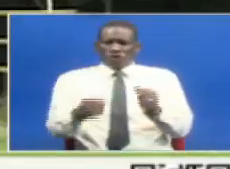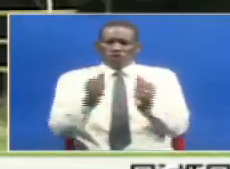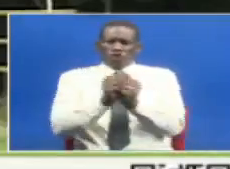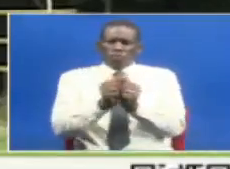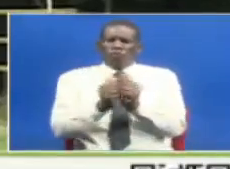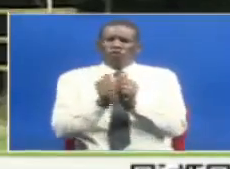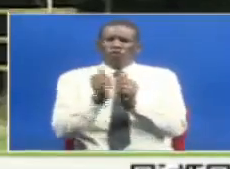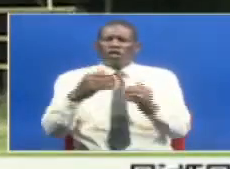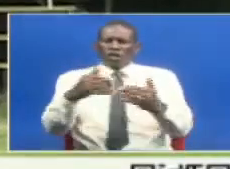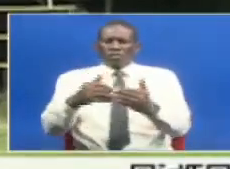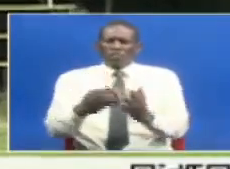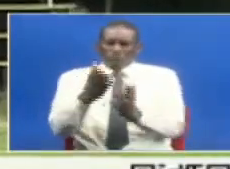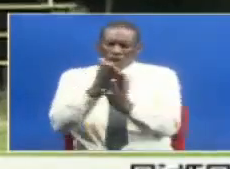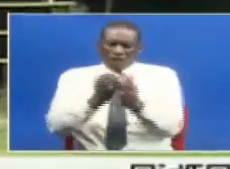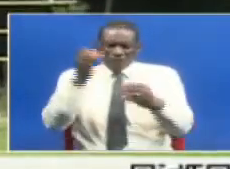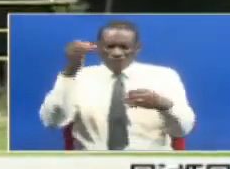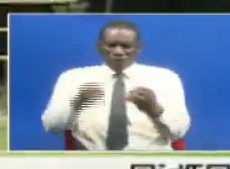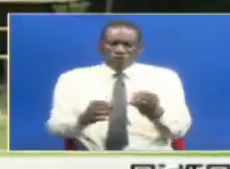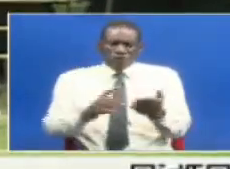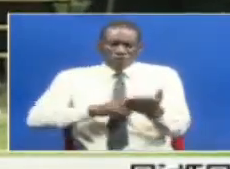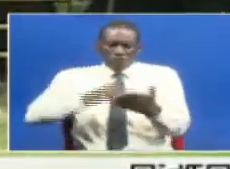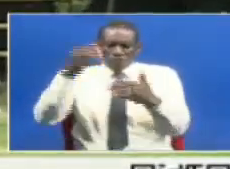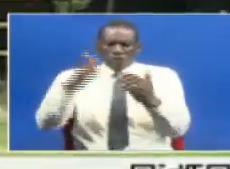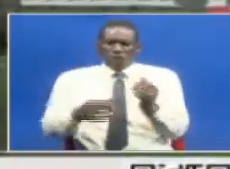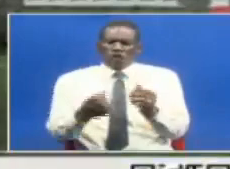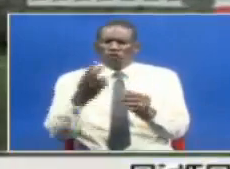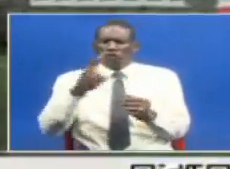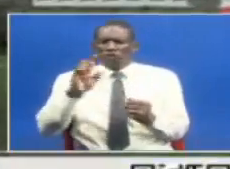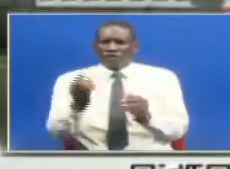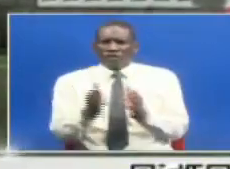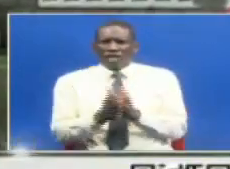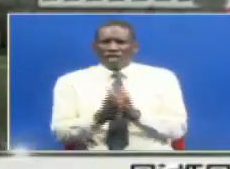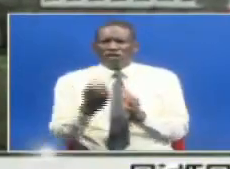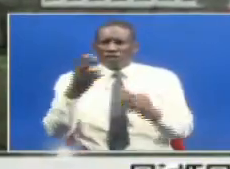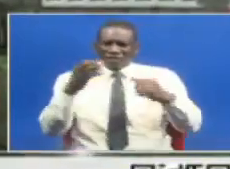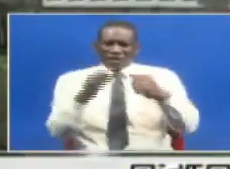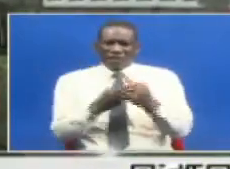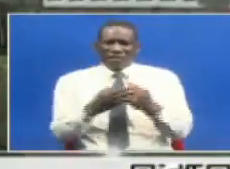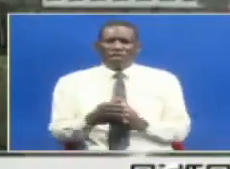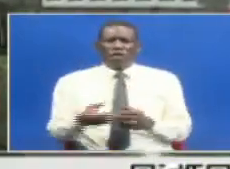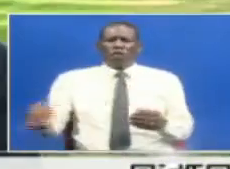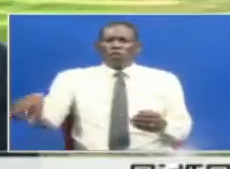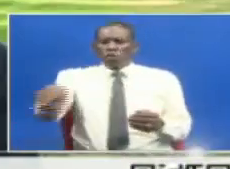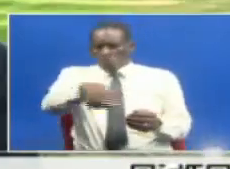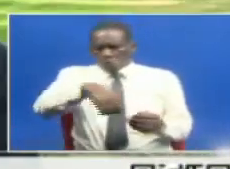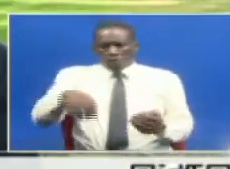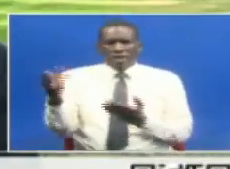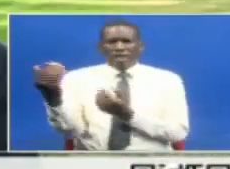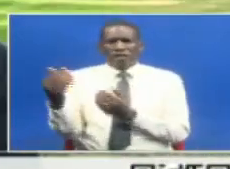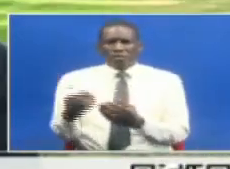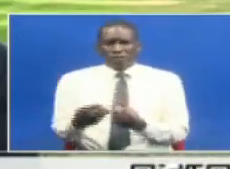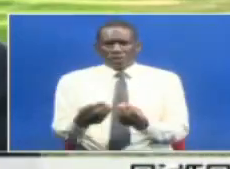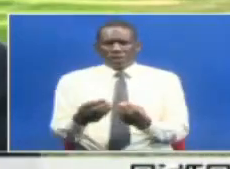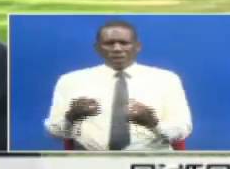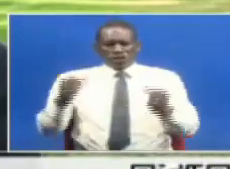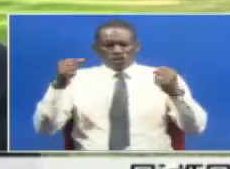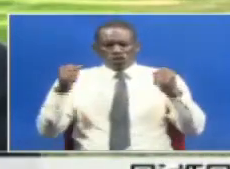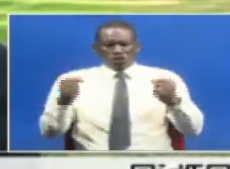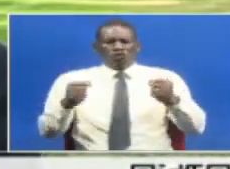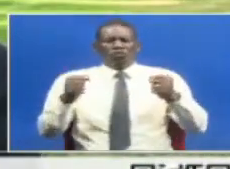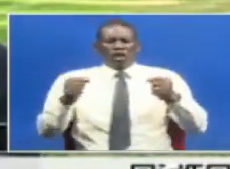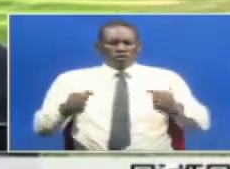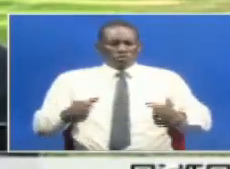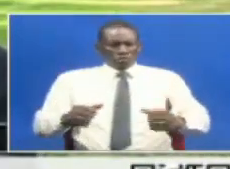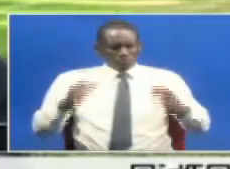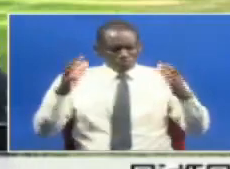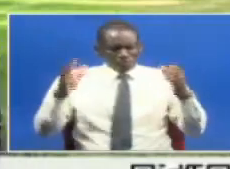finali kuandaliwa weekendi za Oktoba 21 na 28 mtawalia. We are expecting a big tournament this time round. We